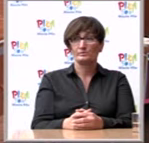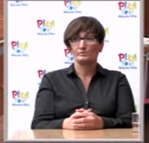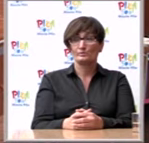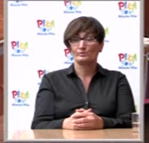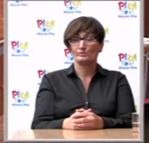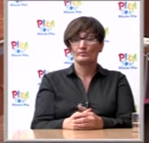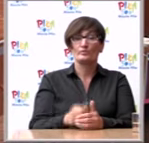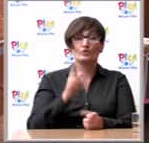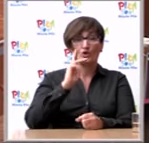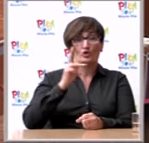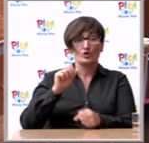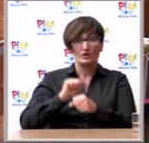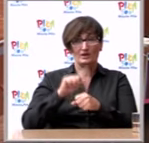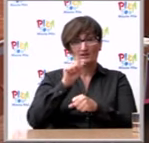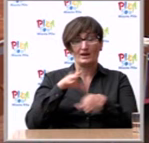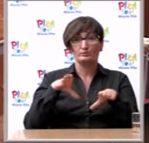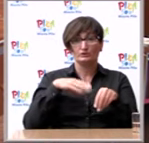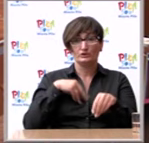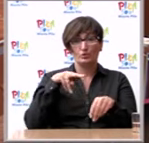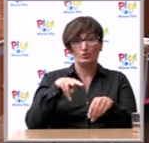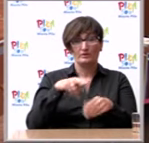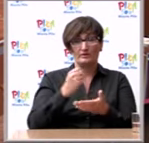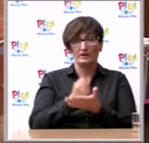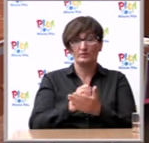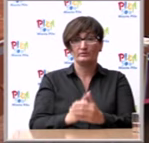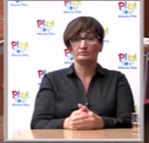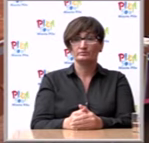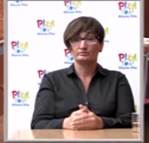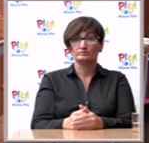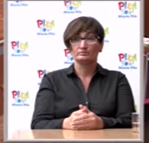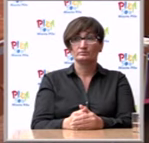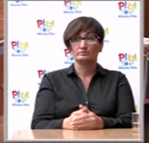Kto z pań i panów radnych jest za przyjęciem uchwały